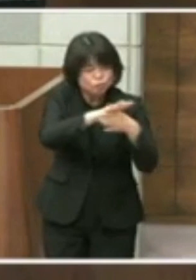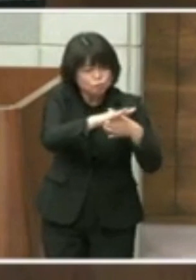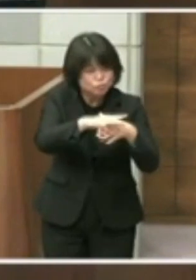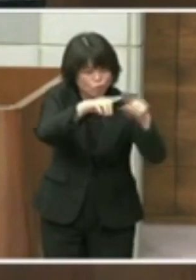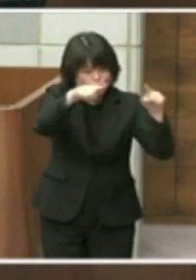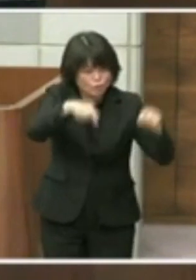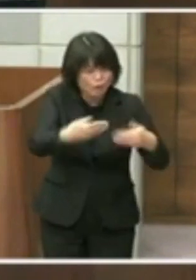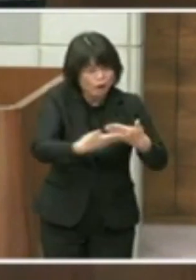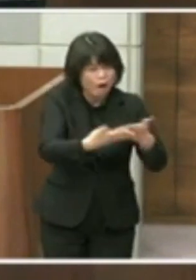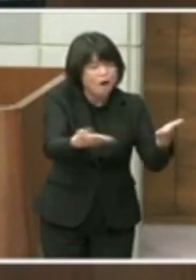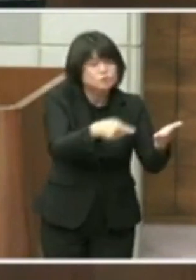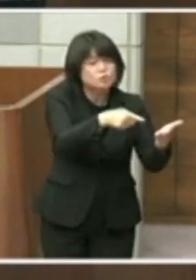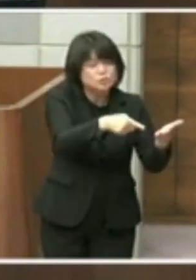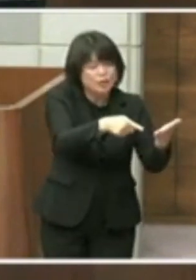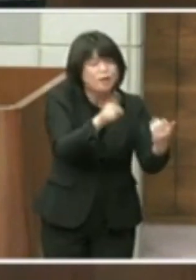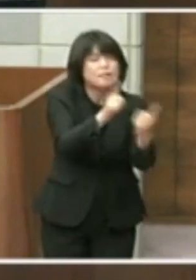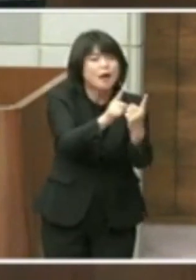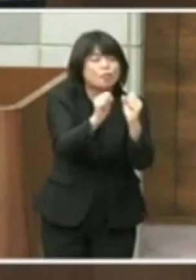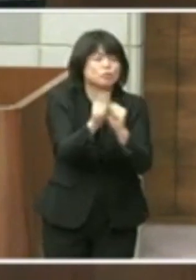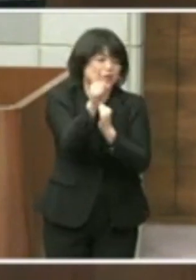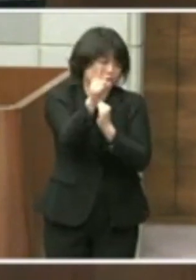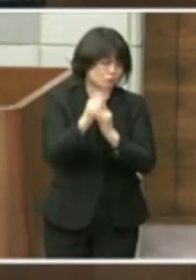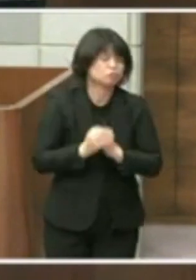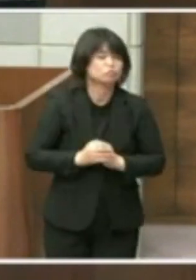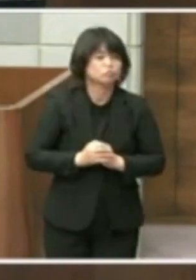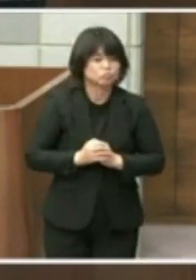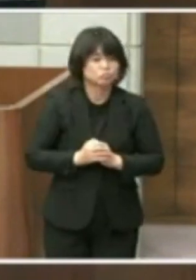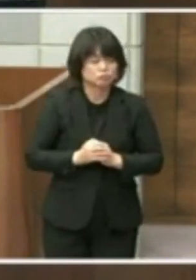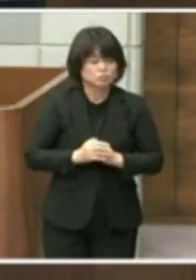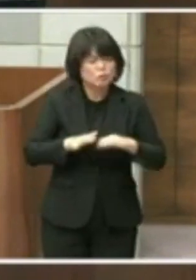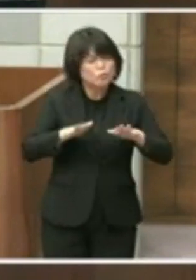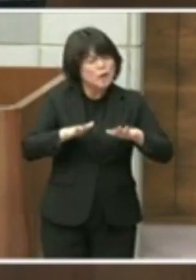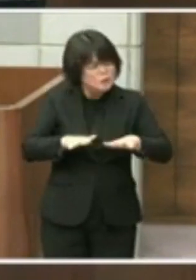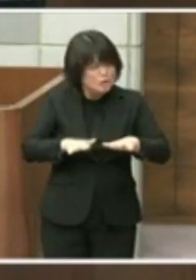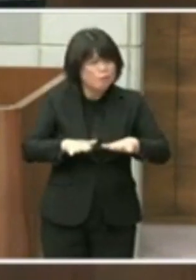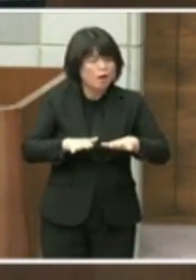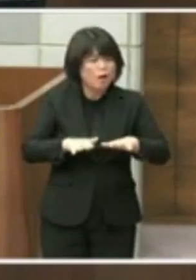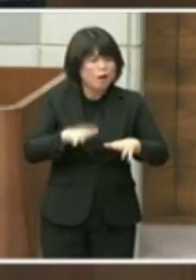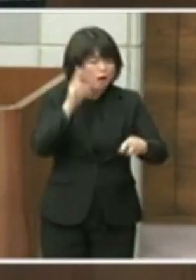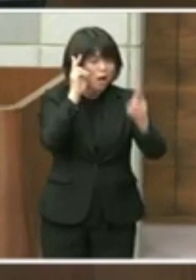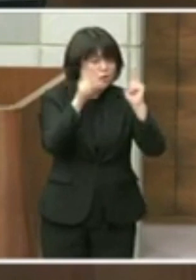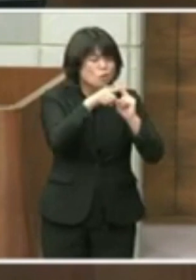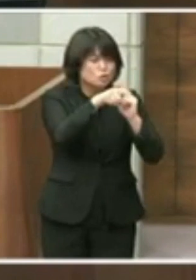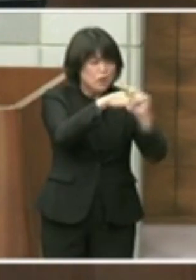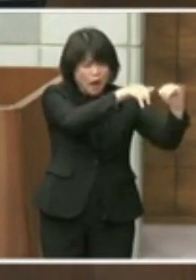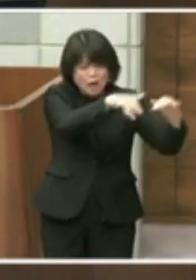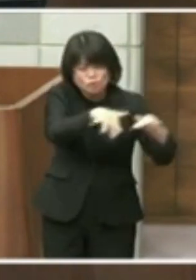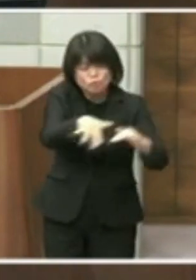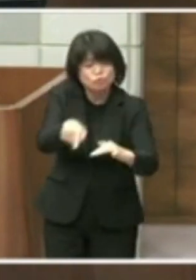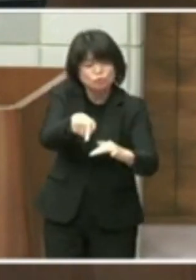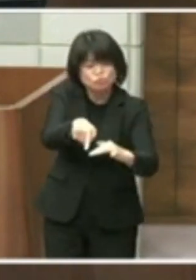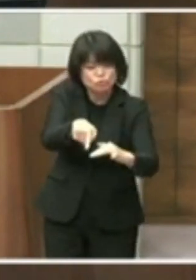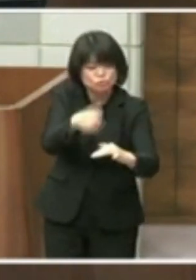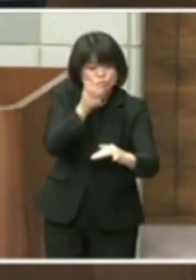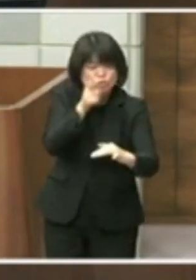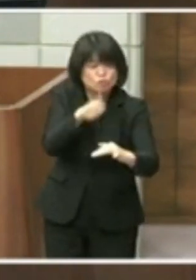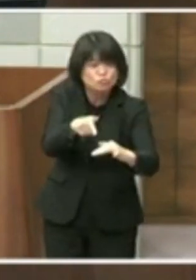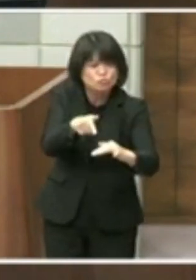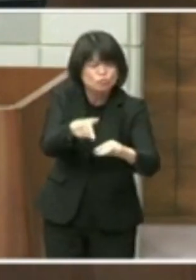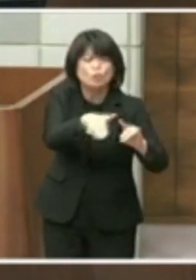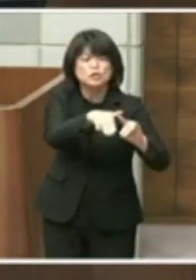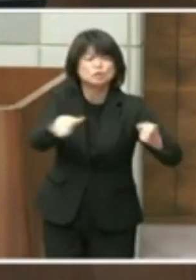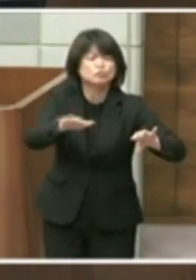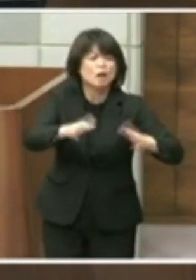の対応をされているところですが、現時点では事業者が排出水に対する基準がな